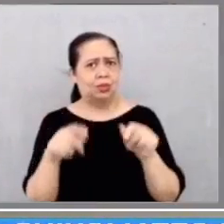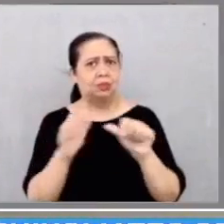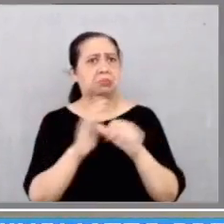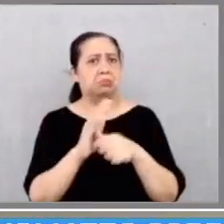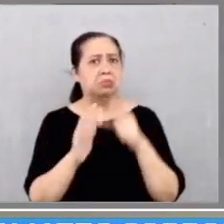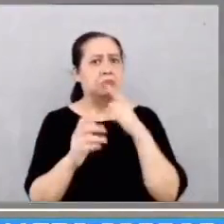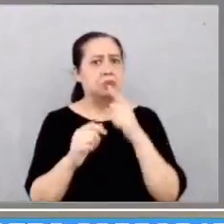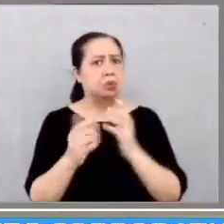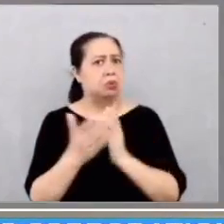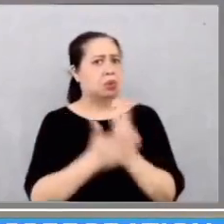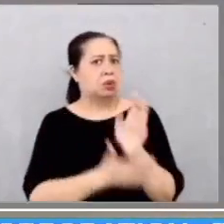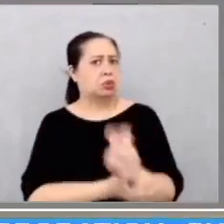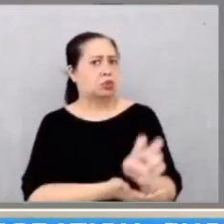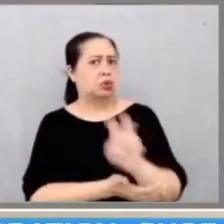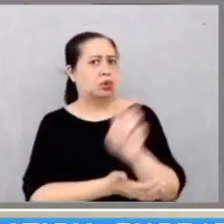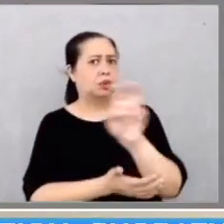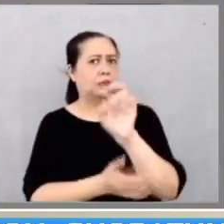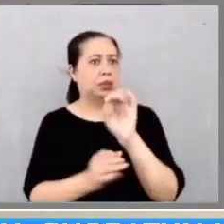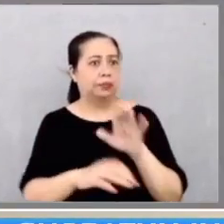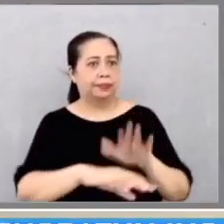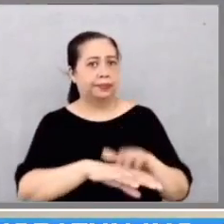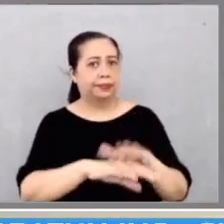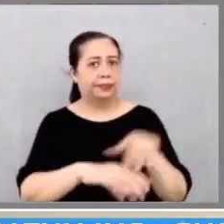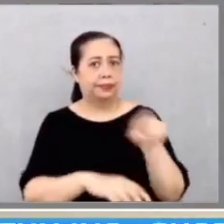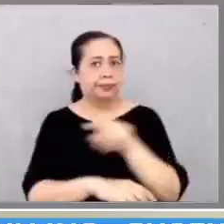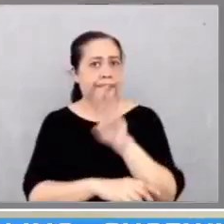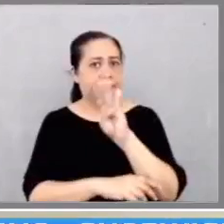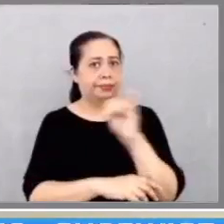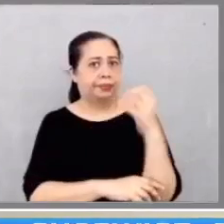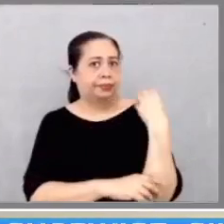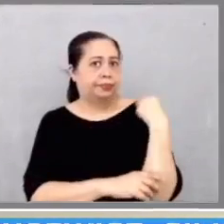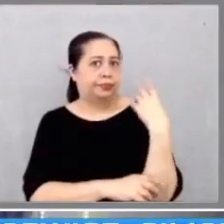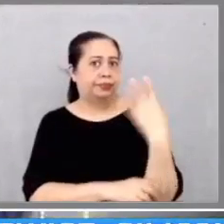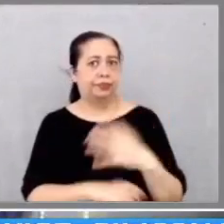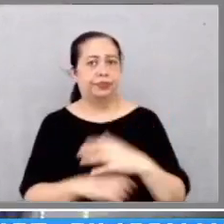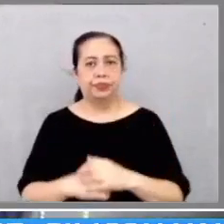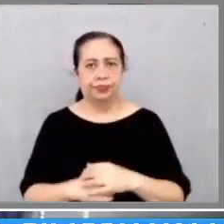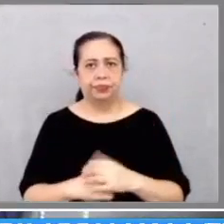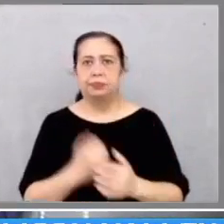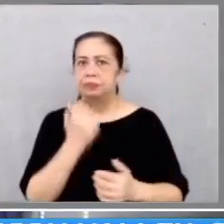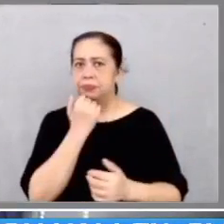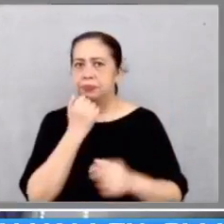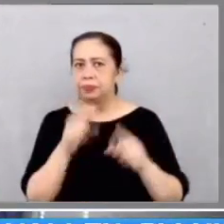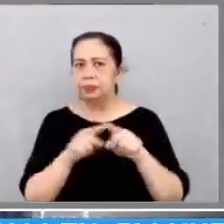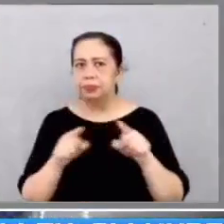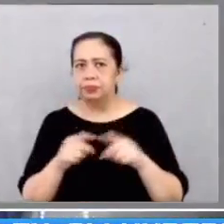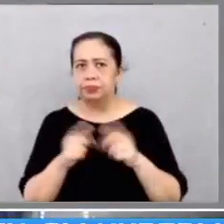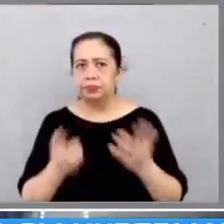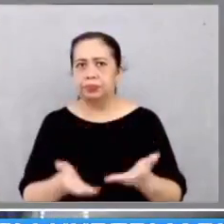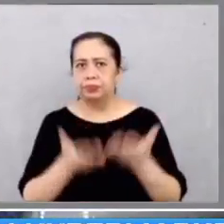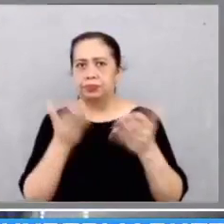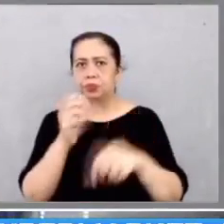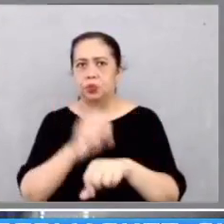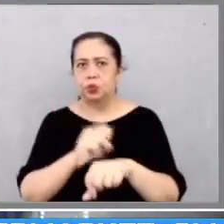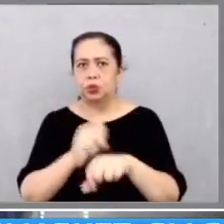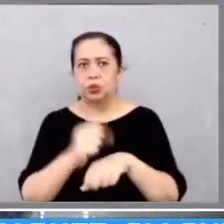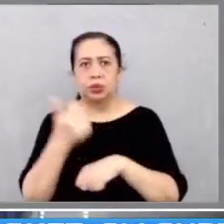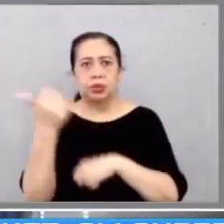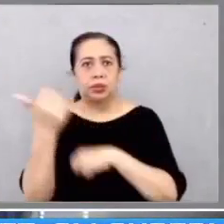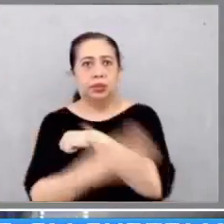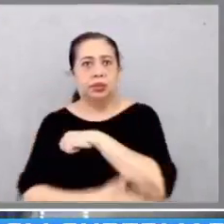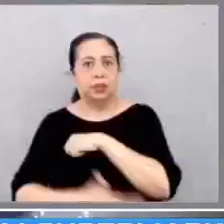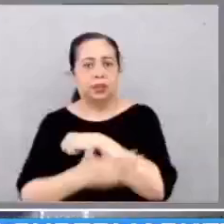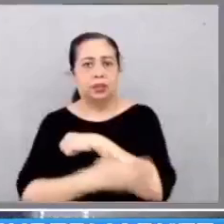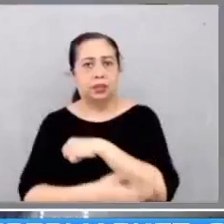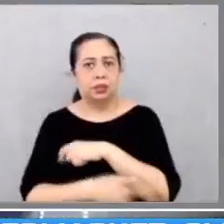to travel kapag sinita ng mga immigration officer. Mali rin daw ang nag-aalok ng trabaho sa ibang bansa nang ang